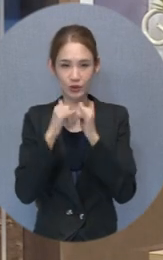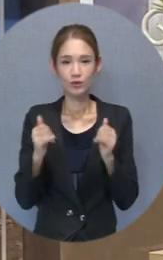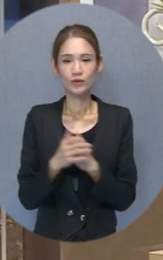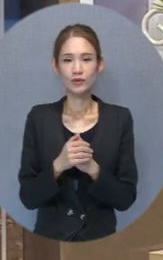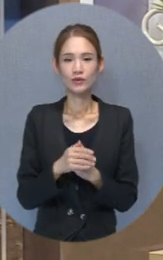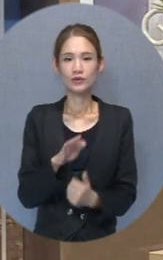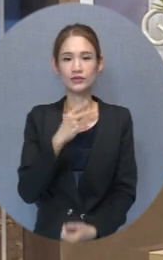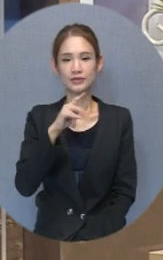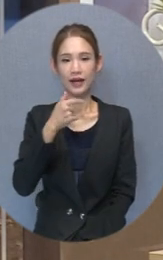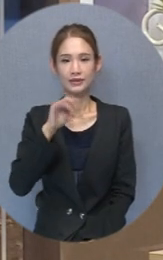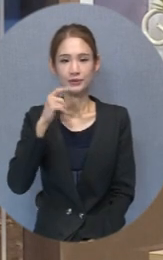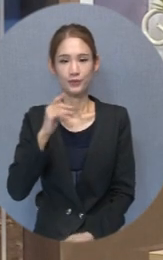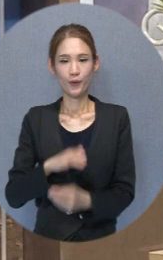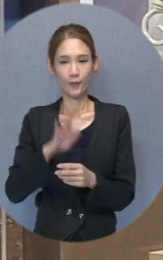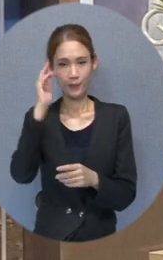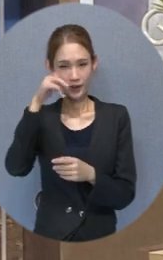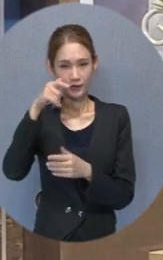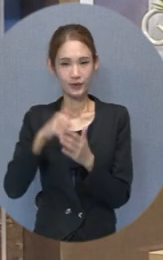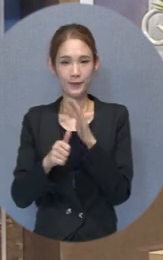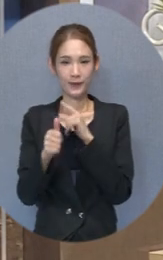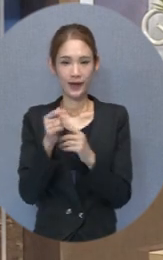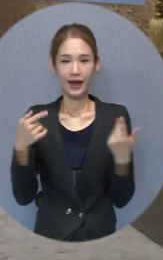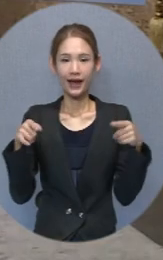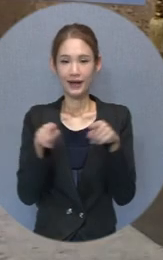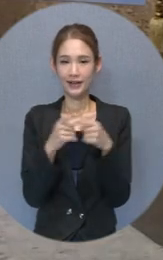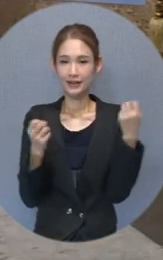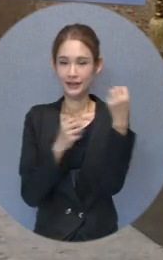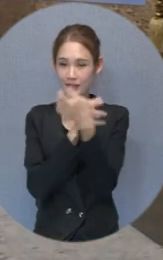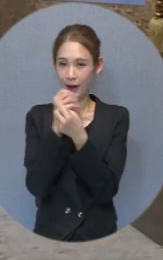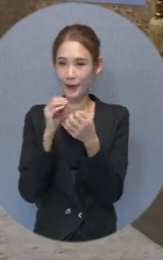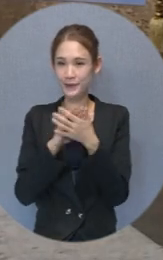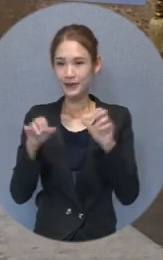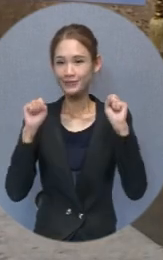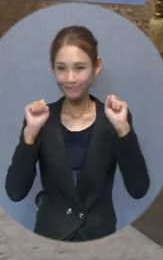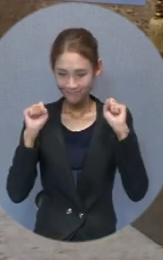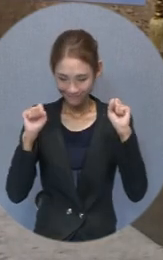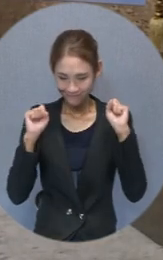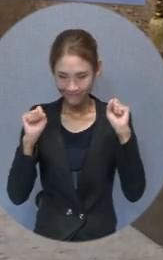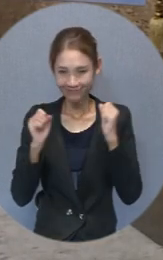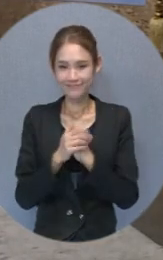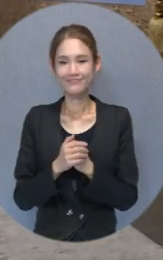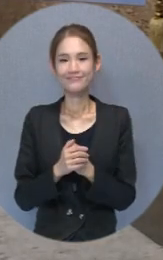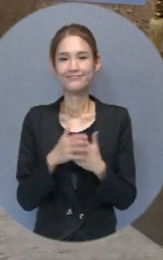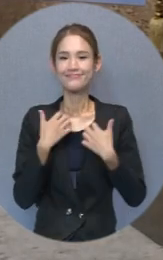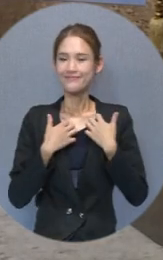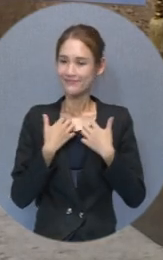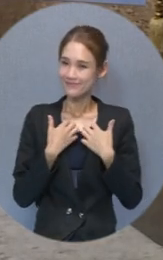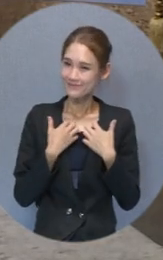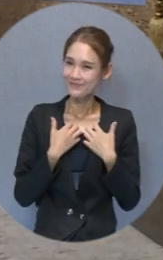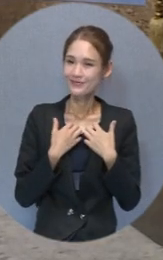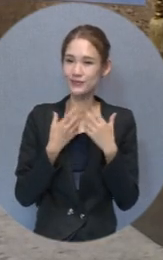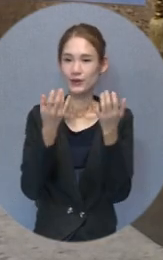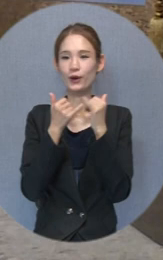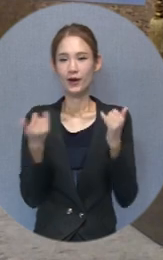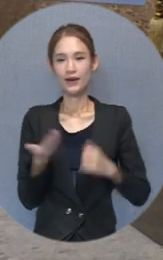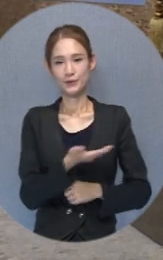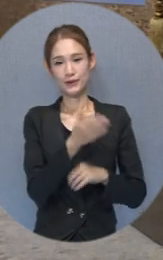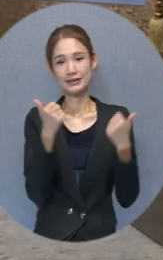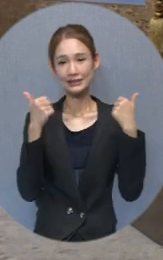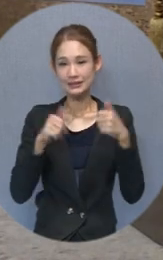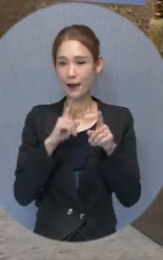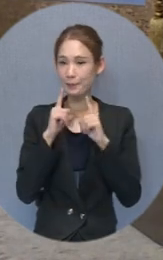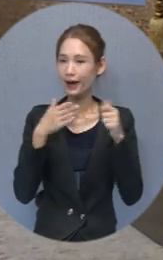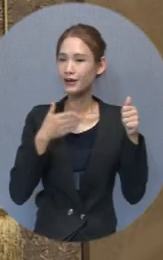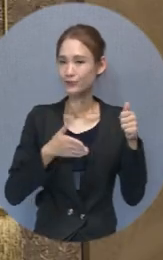담심포 박귀선 대표님과 함께 이야기 나눠보겠습니다. 대표님 반갑습니다. 네, 안녕하세요. 네, 반갑습니다. 네. 먼저 시청자분들께 인사 한